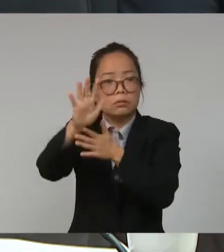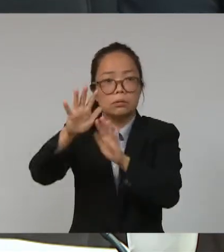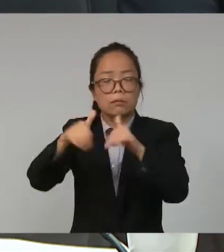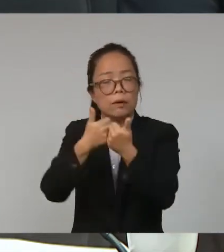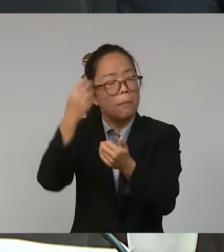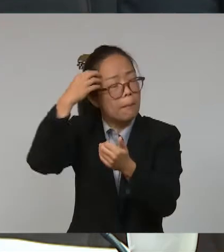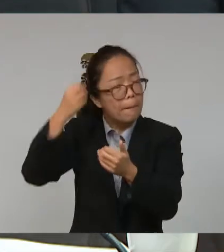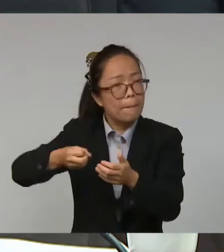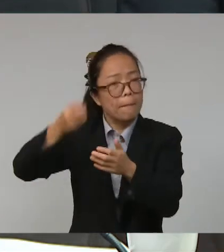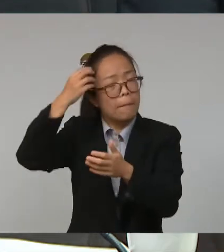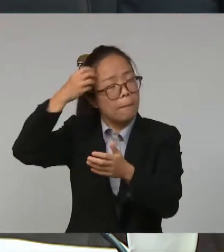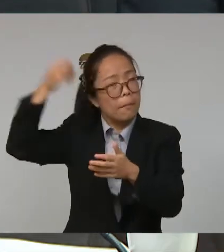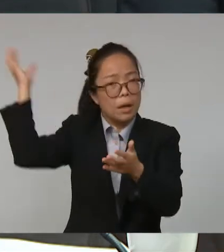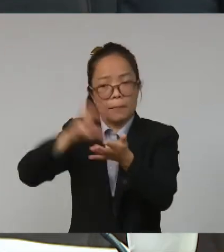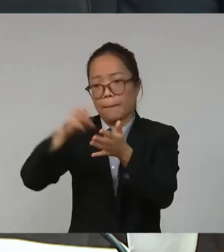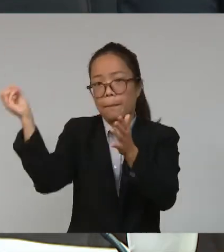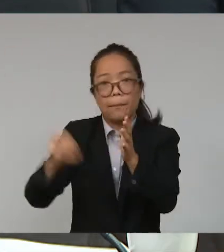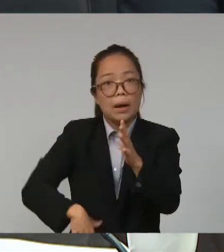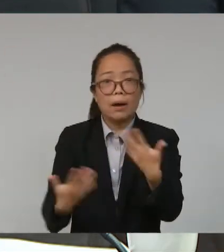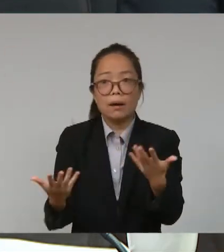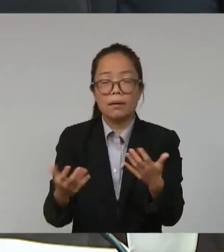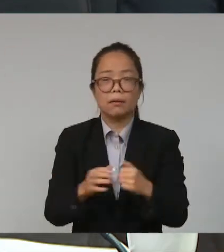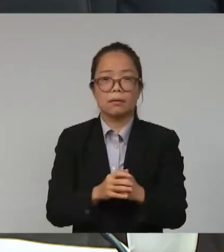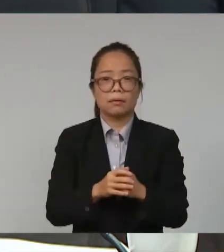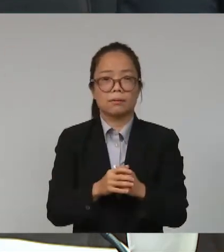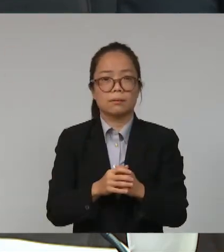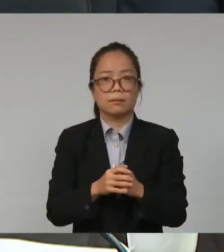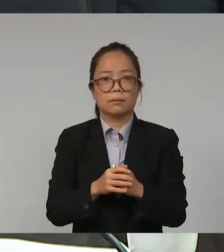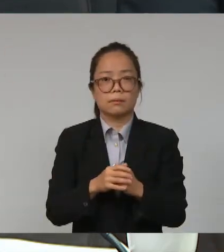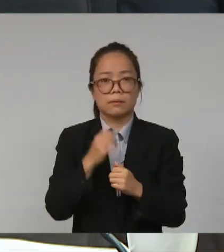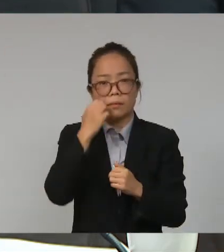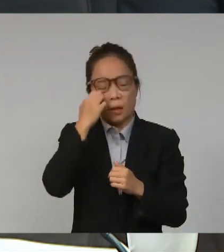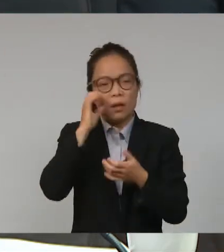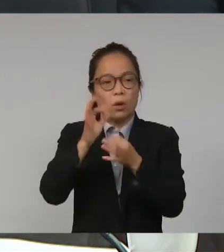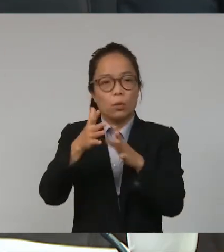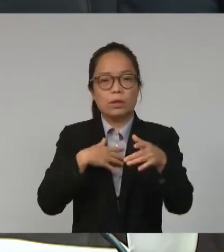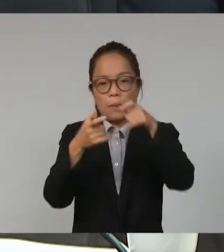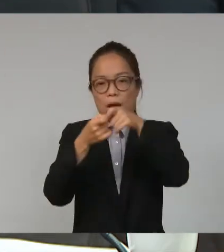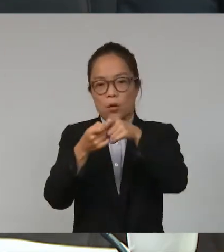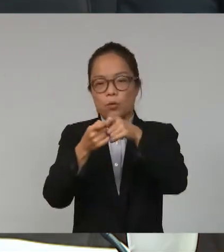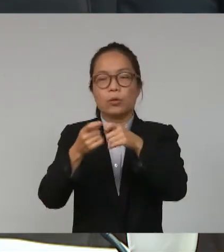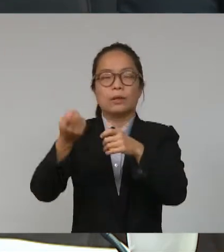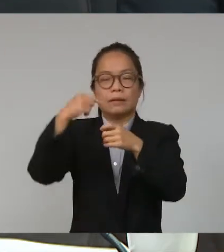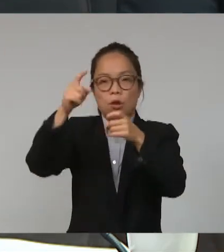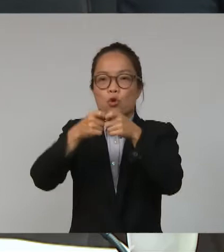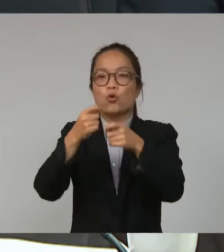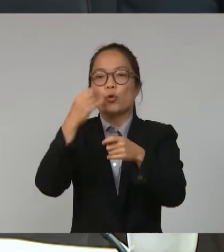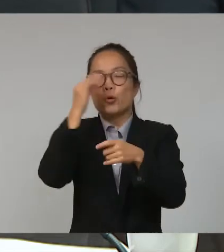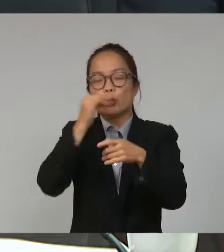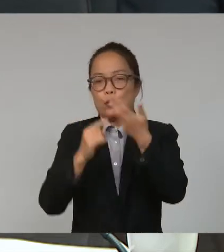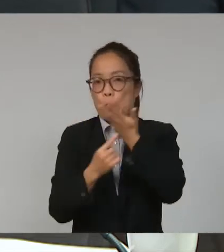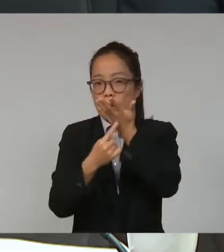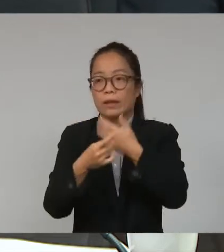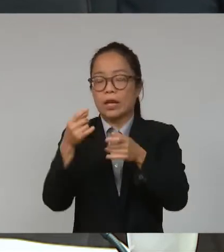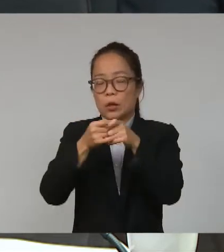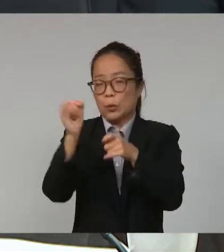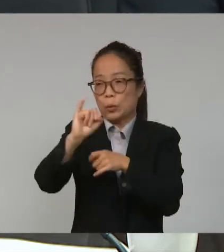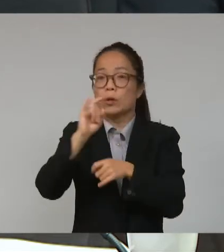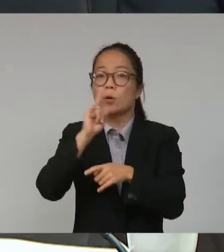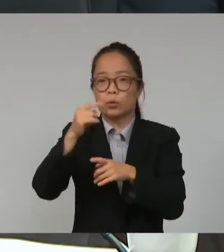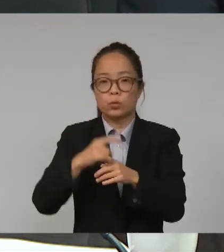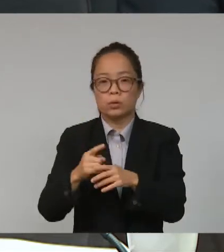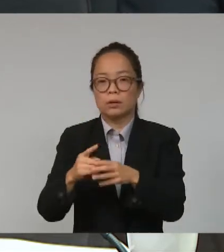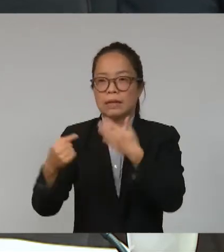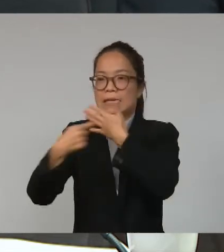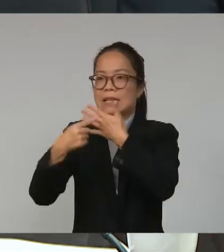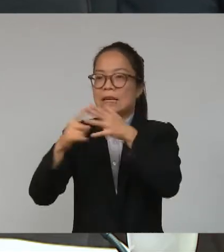到垃圾堆，丢进焚化炉？这也是为什么吕秀莲前副总统会说出打着民主反民